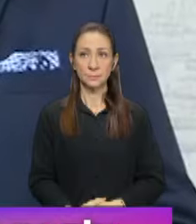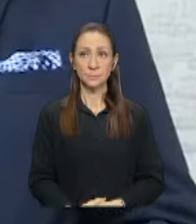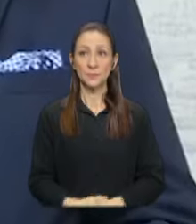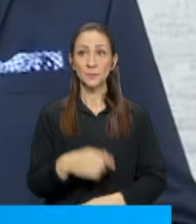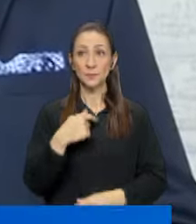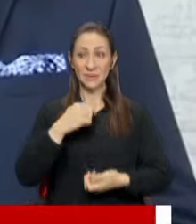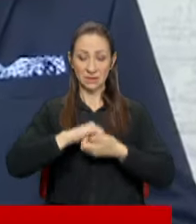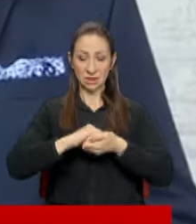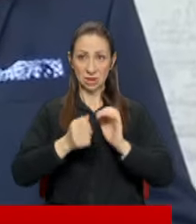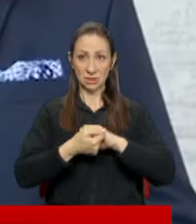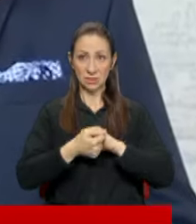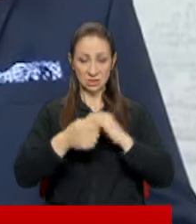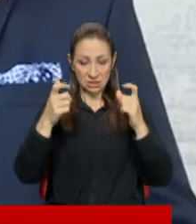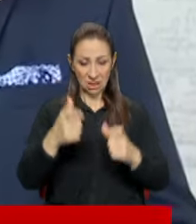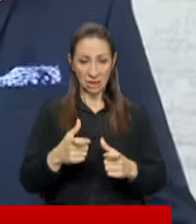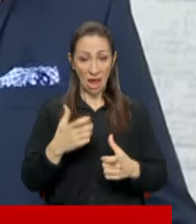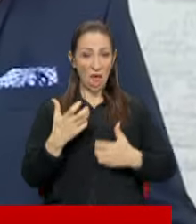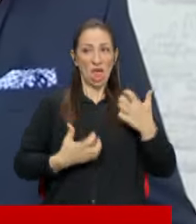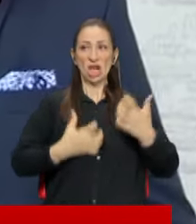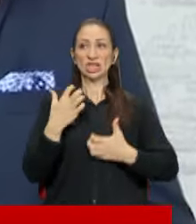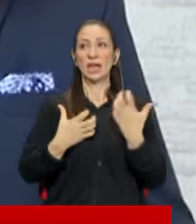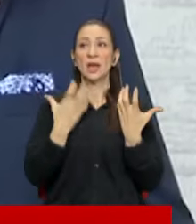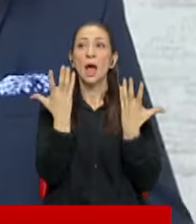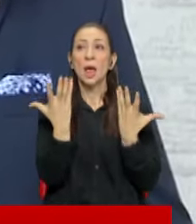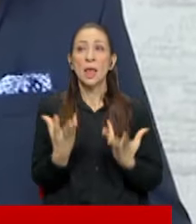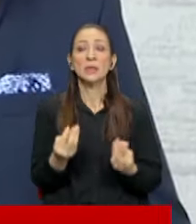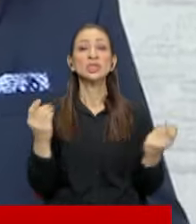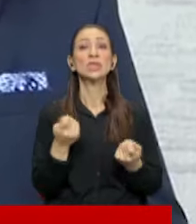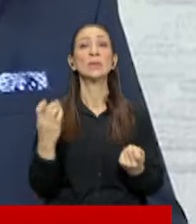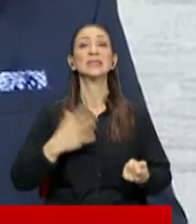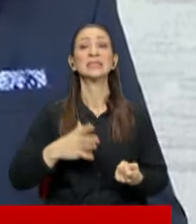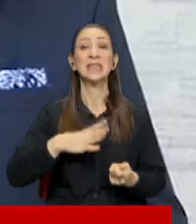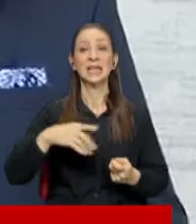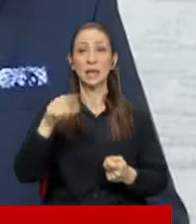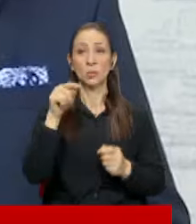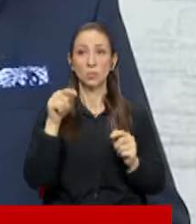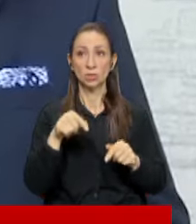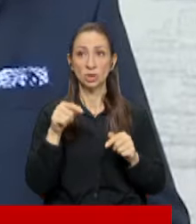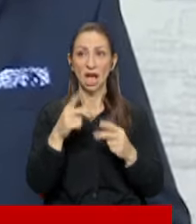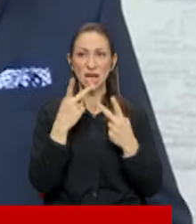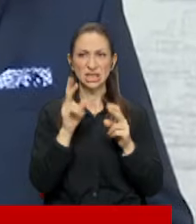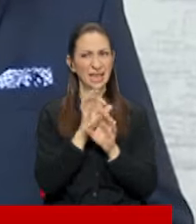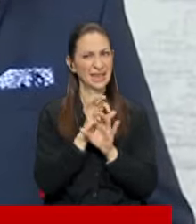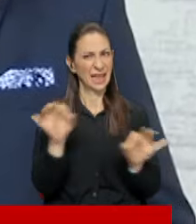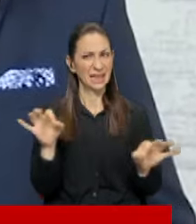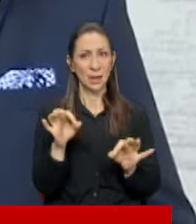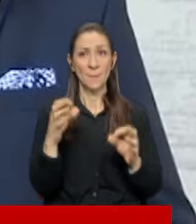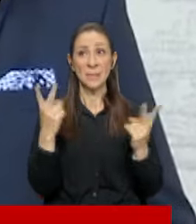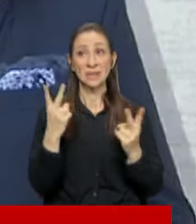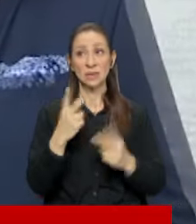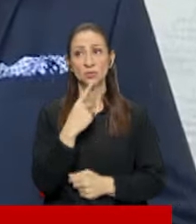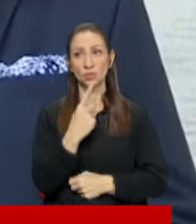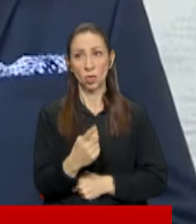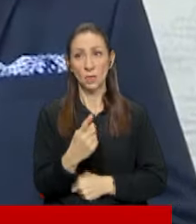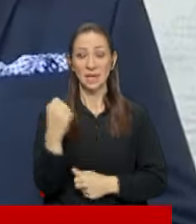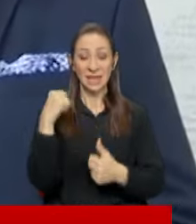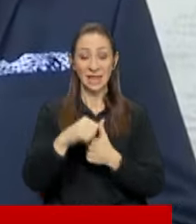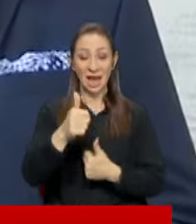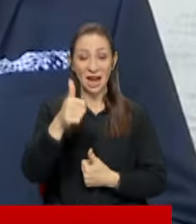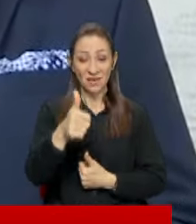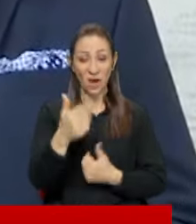Bizim teşkilatımızın sahadaki heyecanını söndürmeye çalışmak isteyenlere buradan açık ve net bir şekilde mesaj veriyoruz. Yeniden